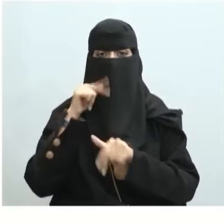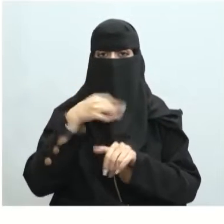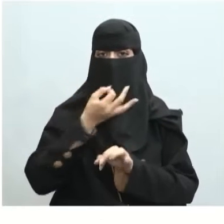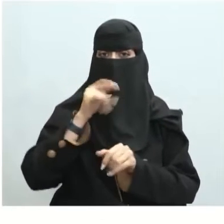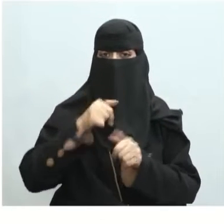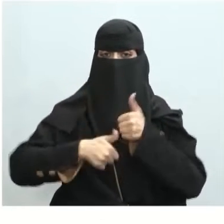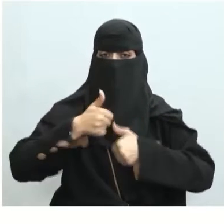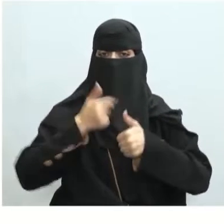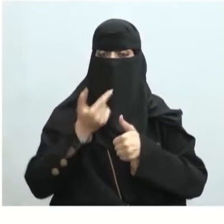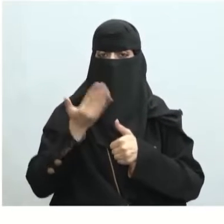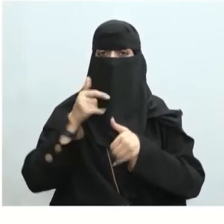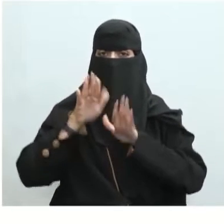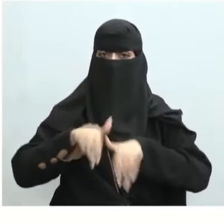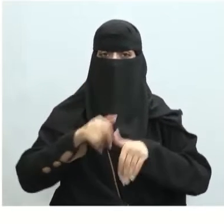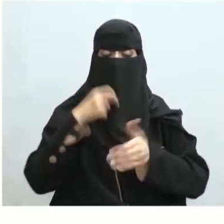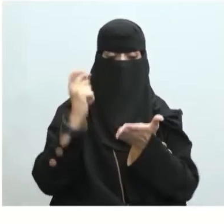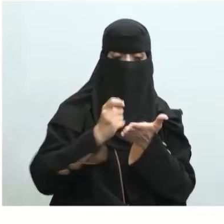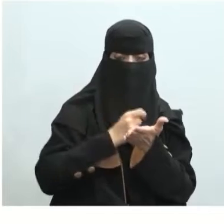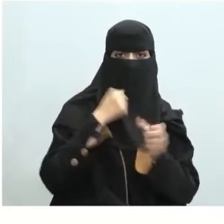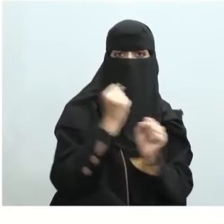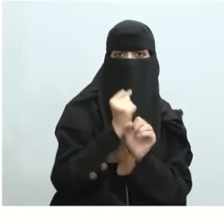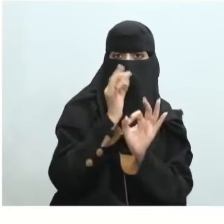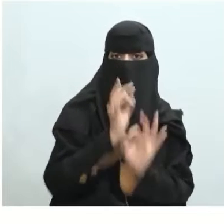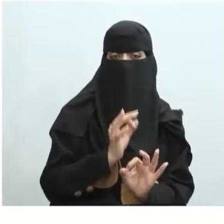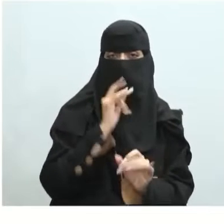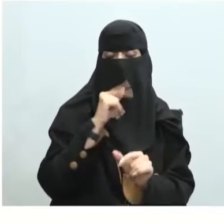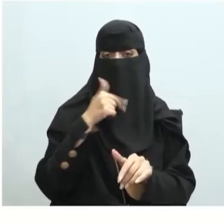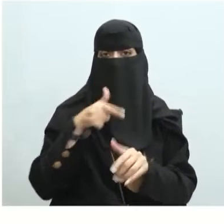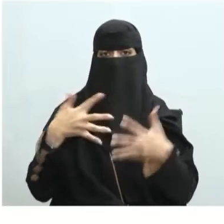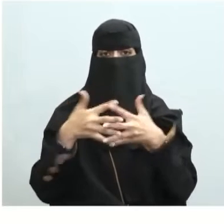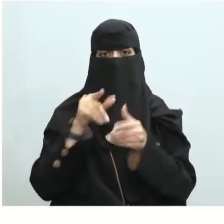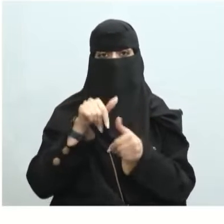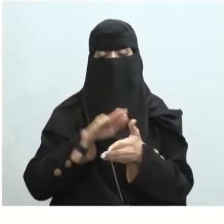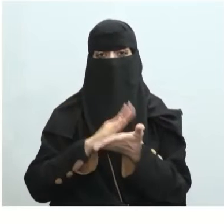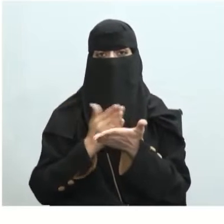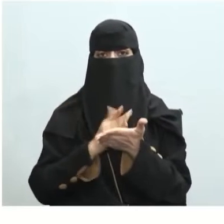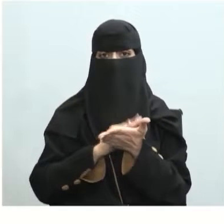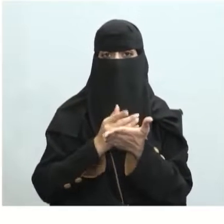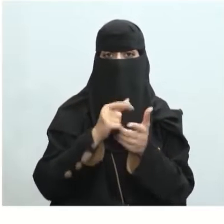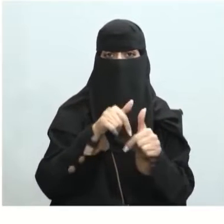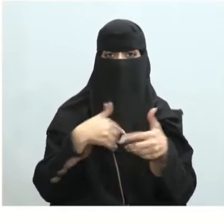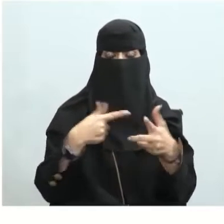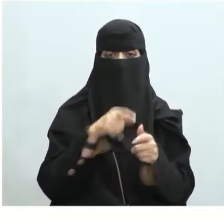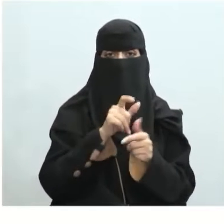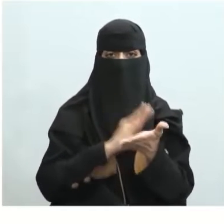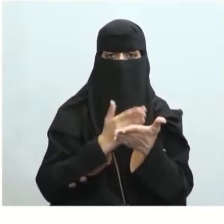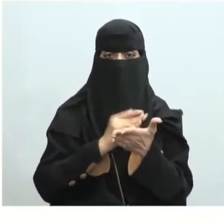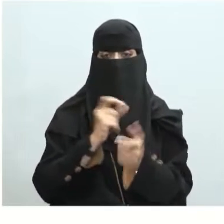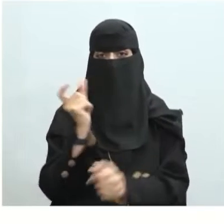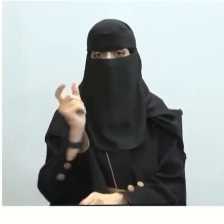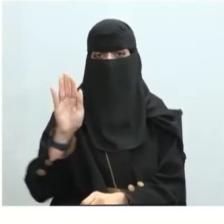اختبار قبلي في الكتابه الوظيفيه الكتابه الوظيفيه يشاركني في تقديم هذا الدرس في لغه الاشاره